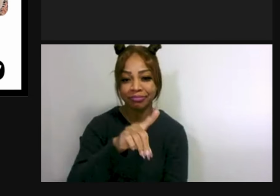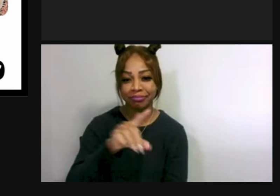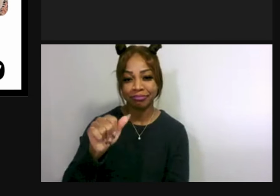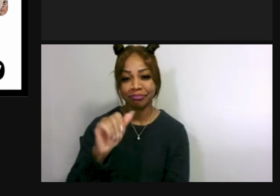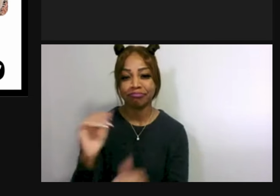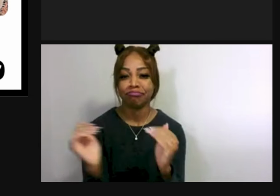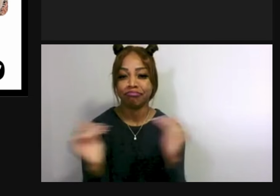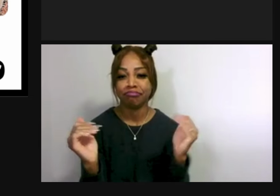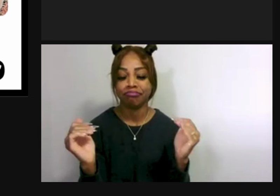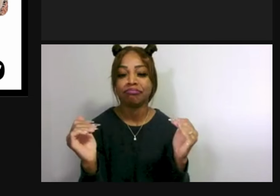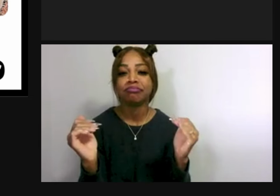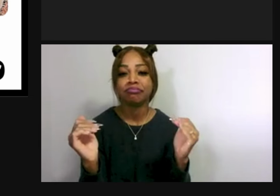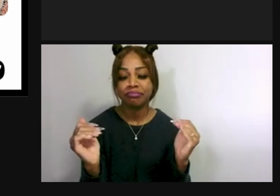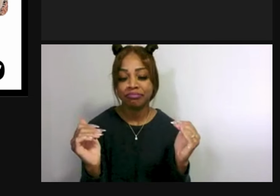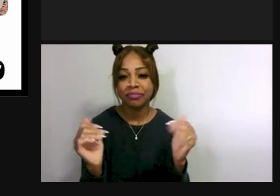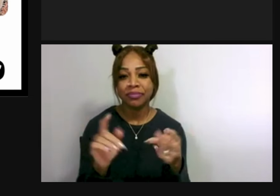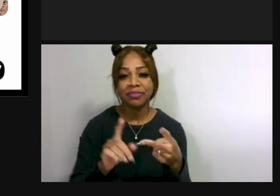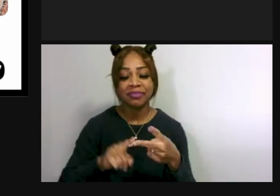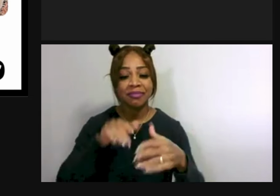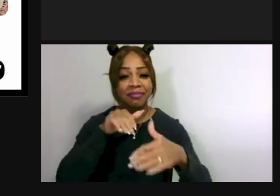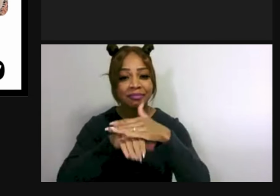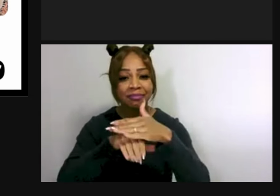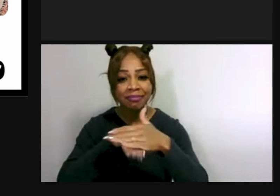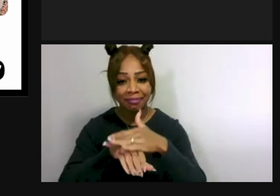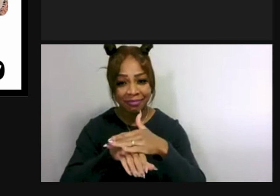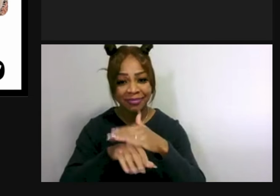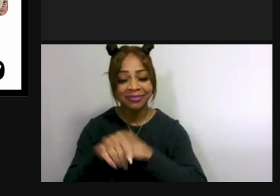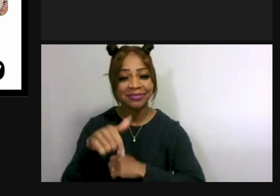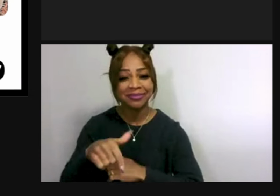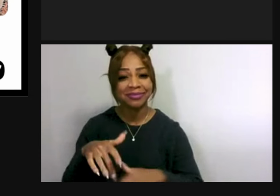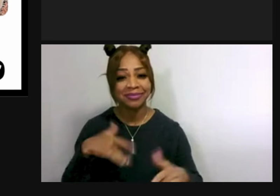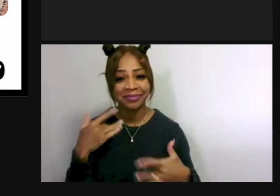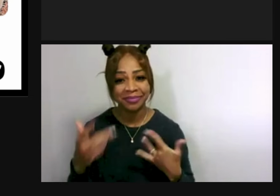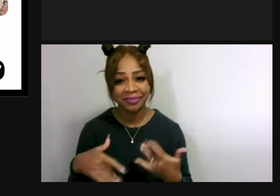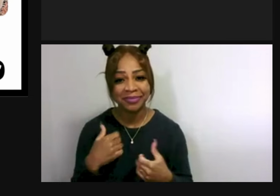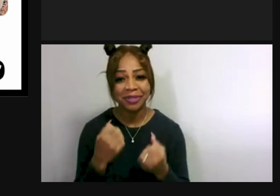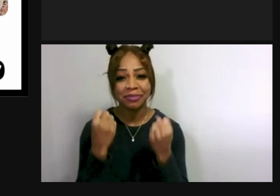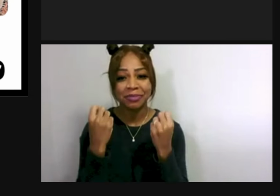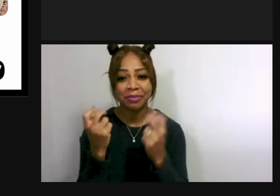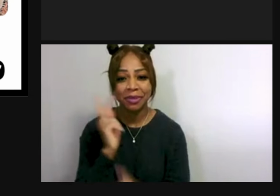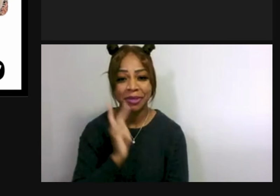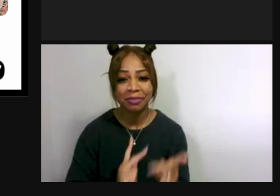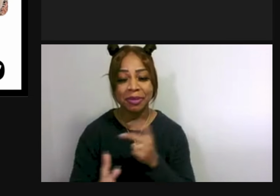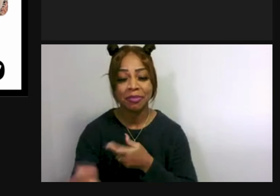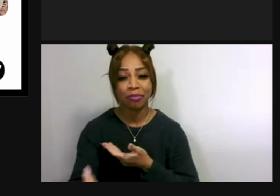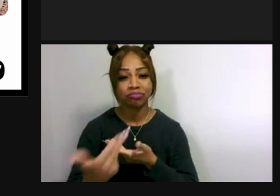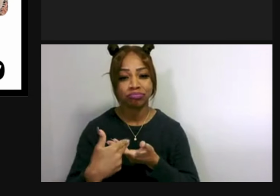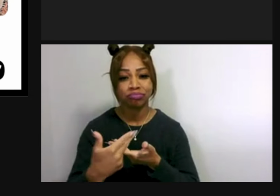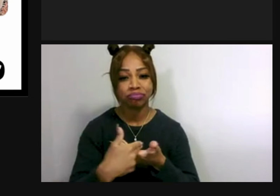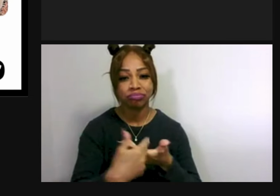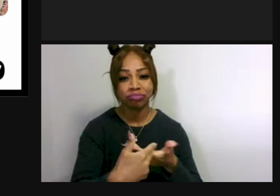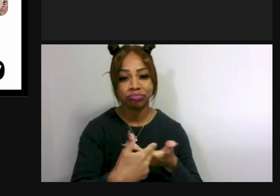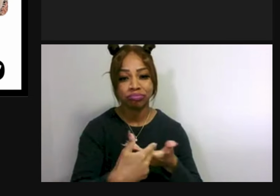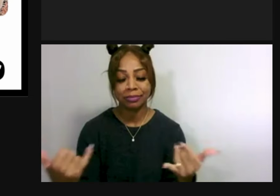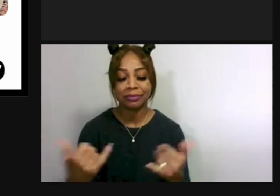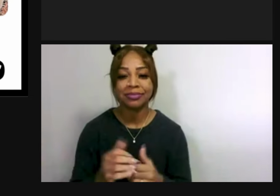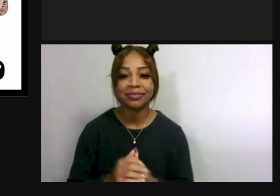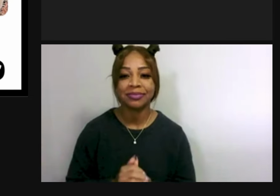et parler de la justice en termes d'incapacité.